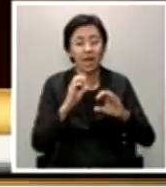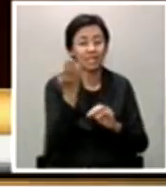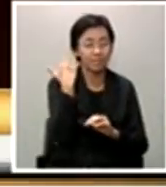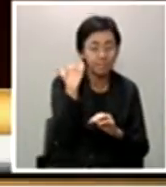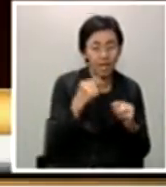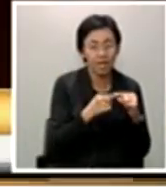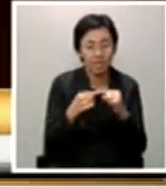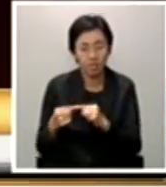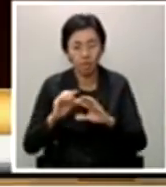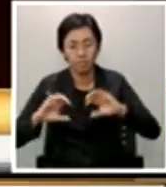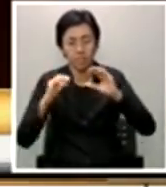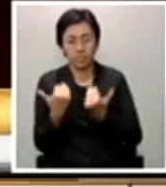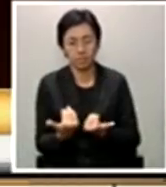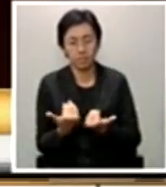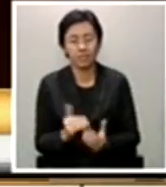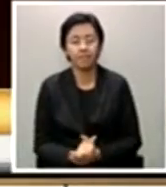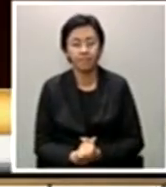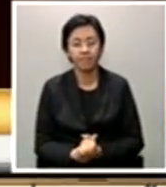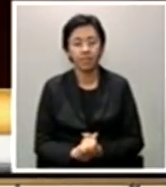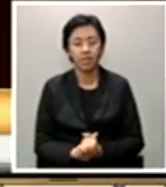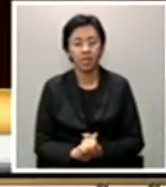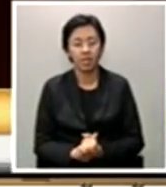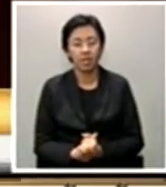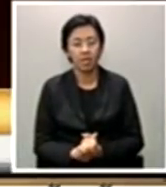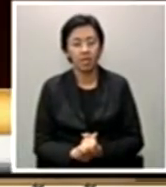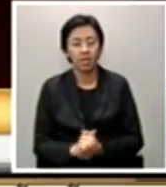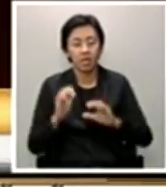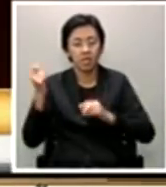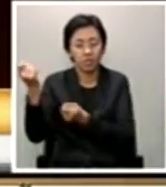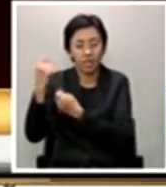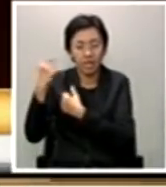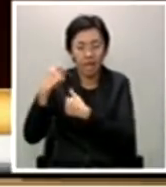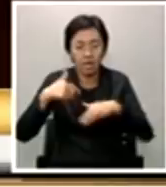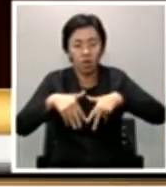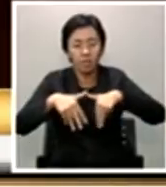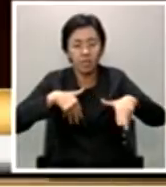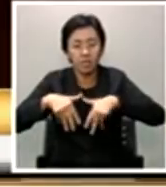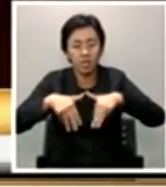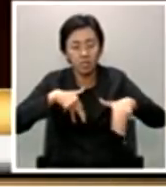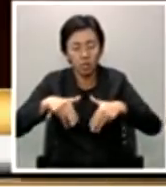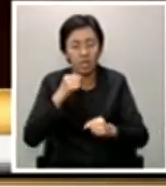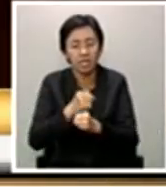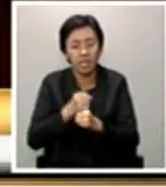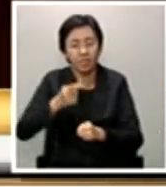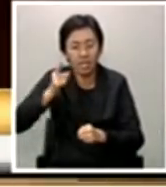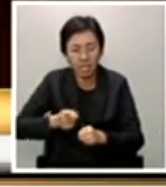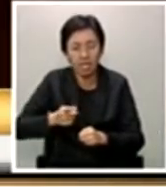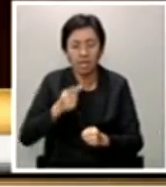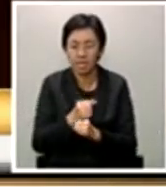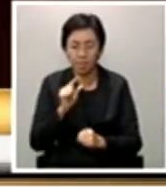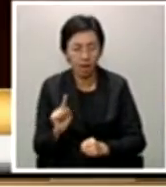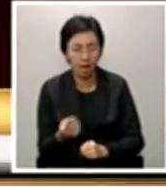นี้เนี่ยมันสามารถทำให้สวัสดิการประชาชนเนี่ยเกิดขึ้นได้เป็นครั้งแรกอย่างจริง